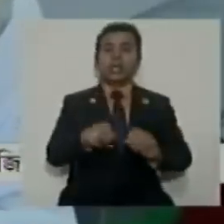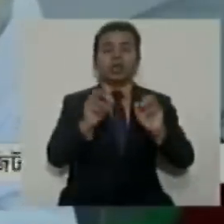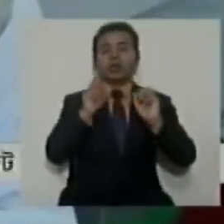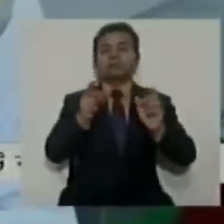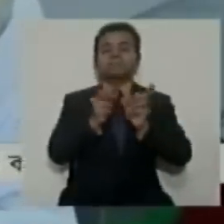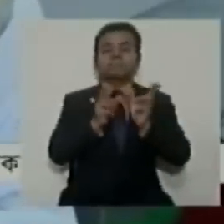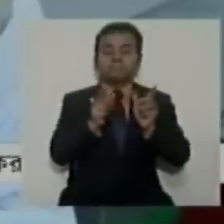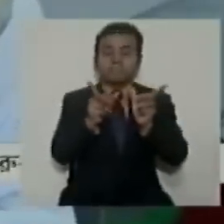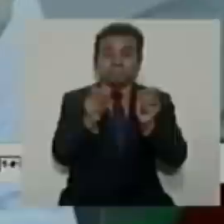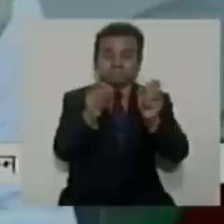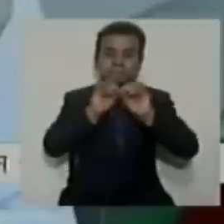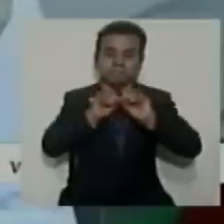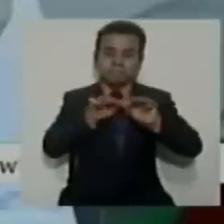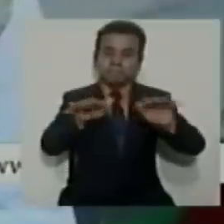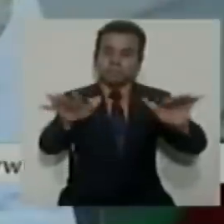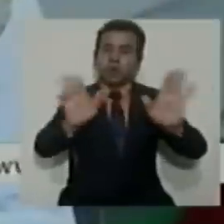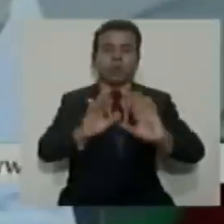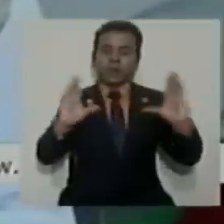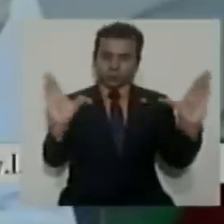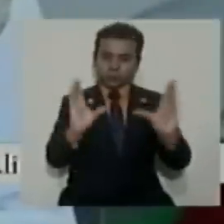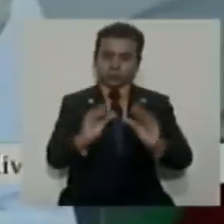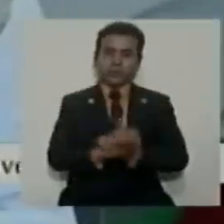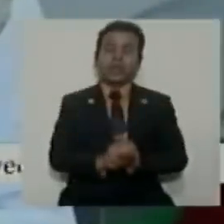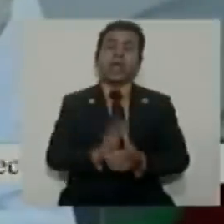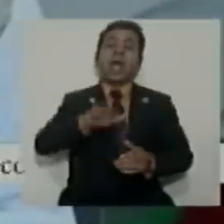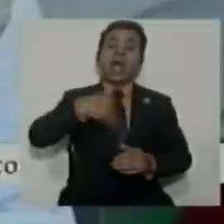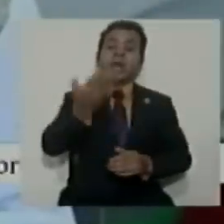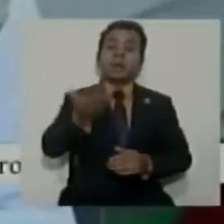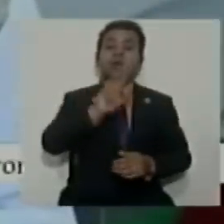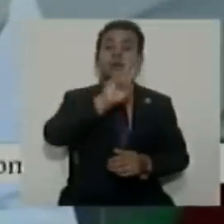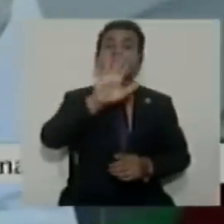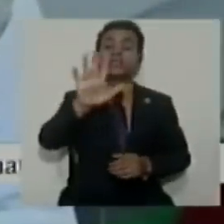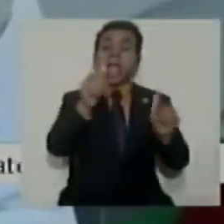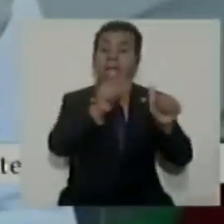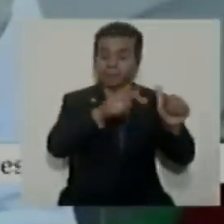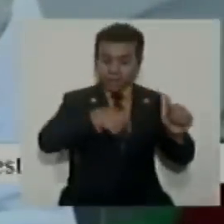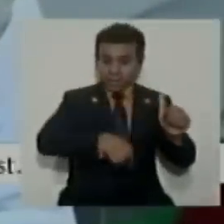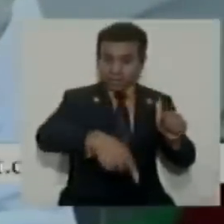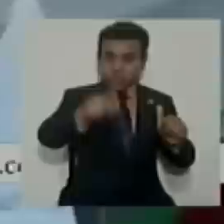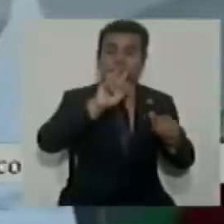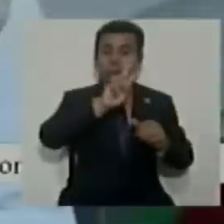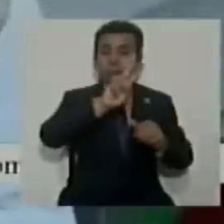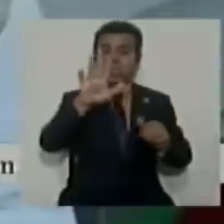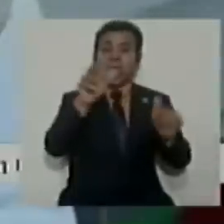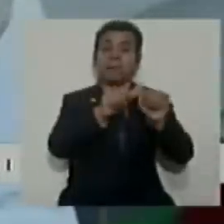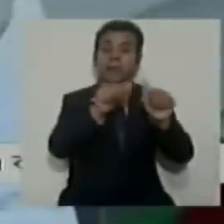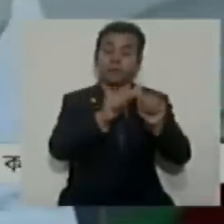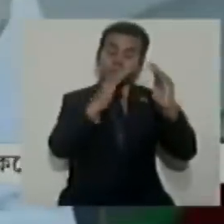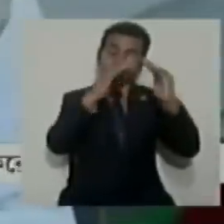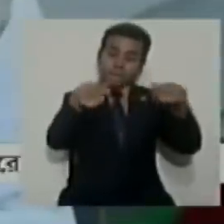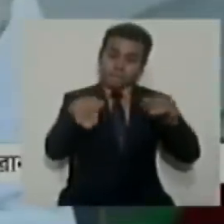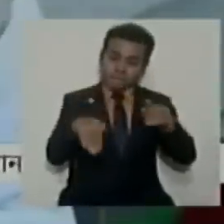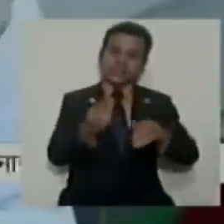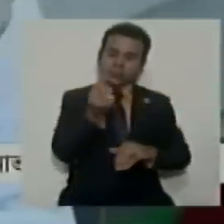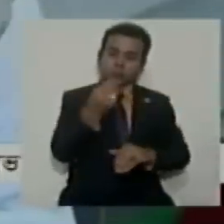আমরা যদি আগামী 25 এপ্রিল পর্যন্ত ঘরে থাকি, একটু কষ্ট করি, তাহলে আমাদের জয় হবে ইনশাল্লাহ। সাথে সাথে